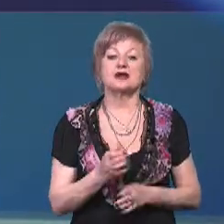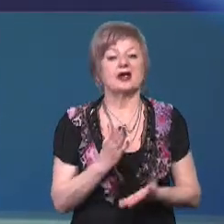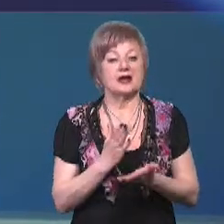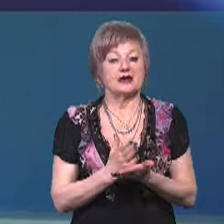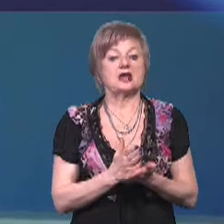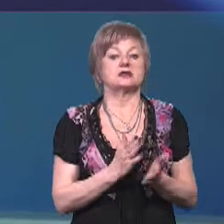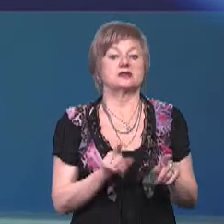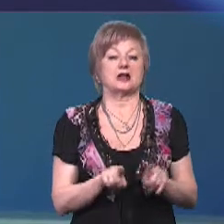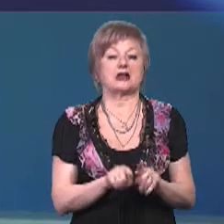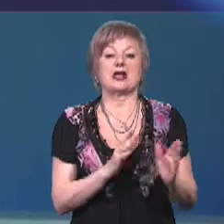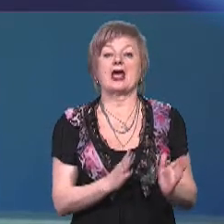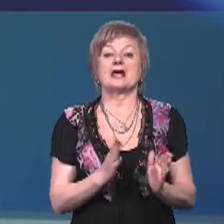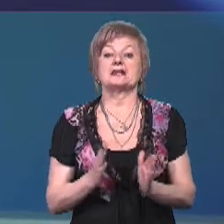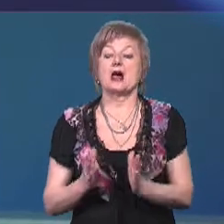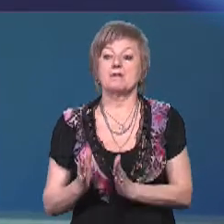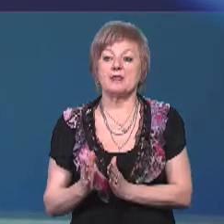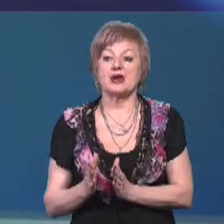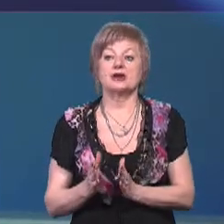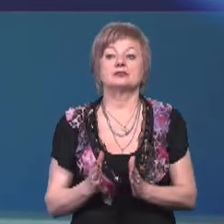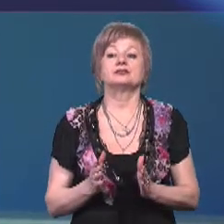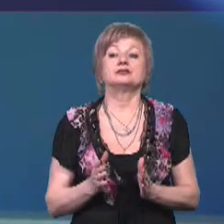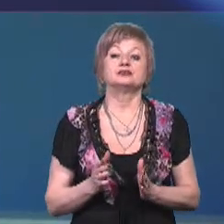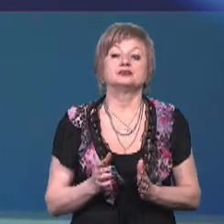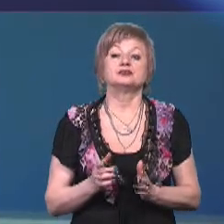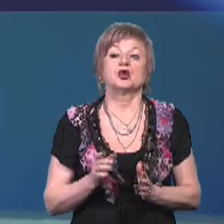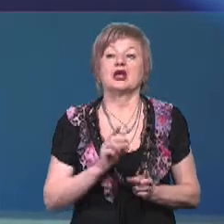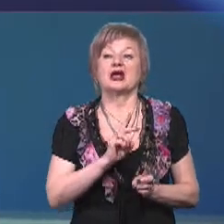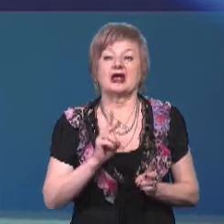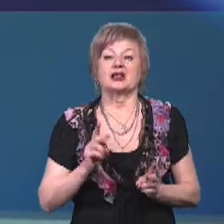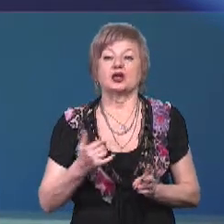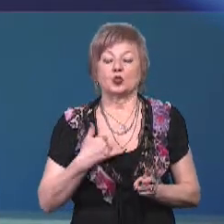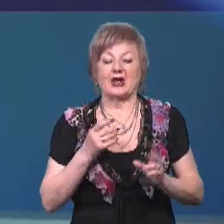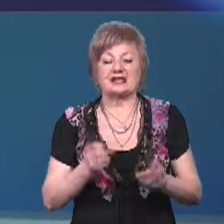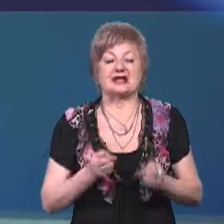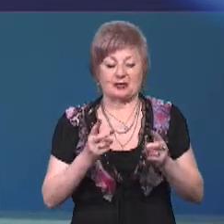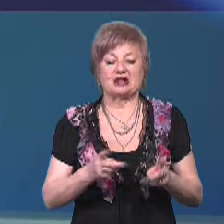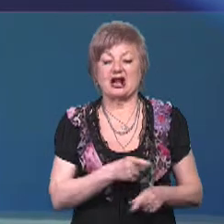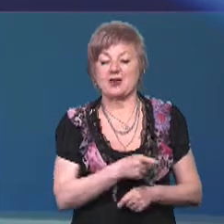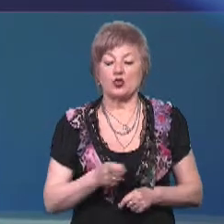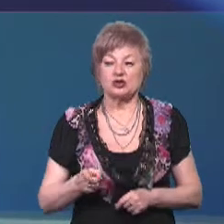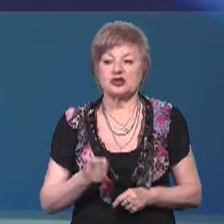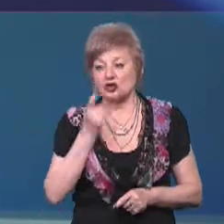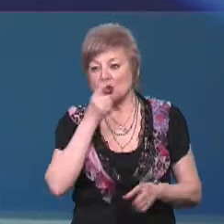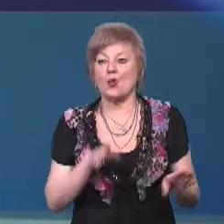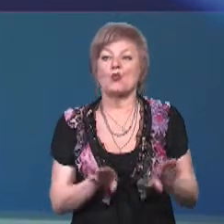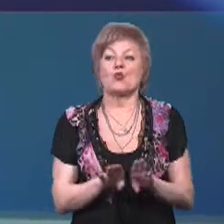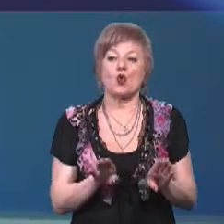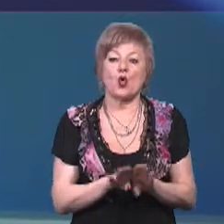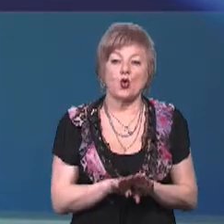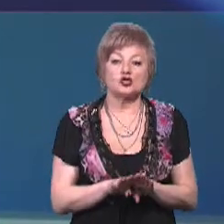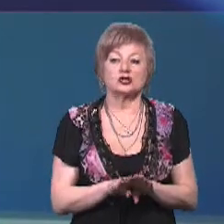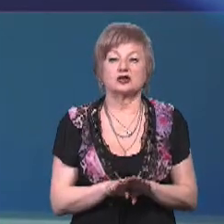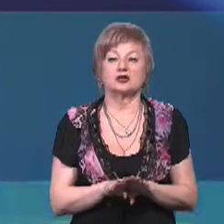ну, з точки зору кримінального процесу, який у нас дещо схожий, ну, власне кажучи, тому